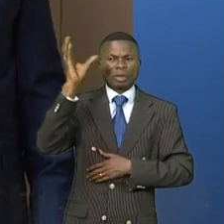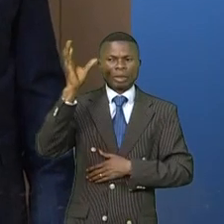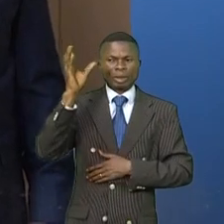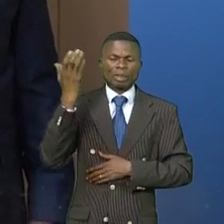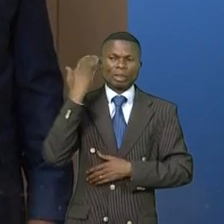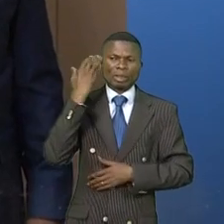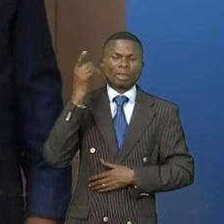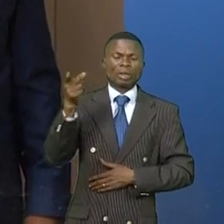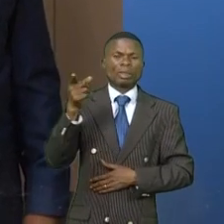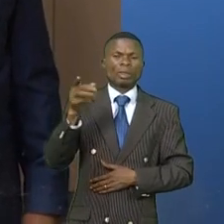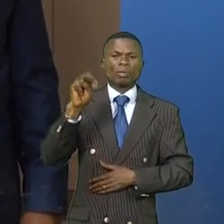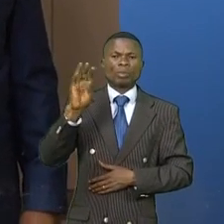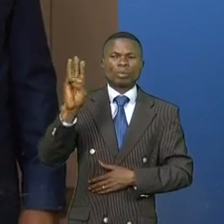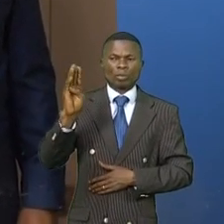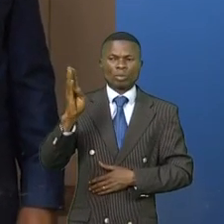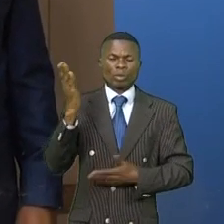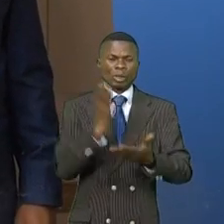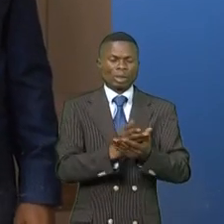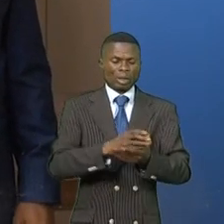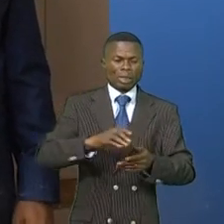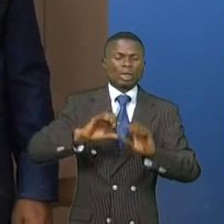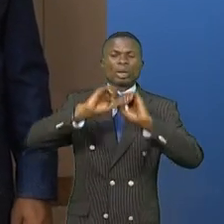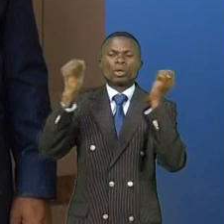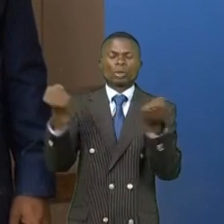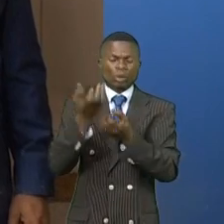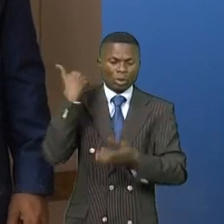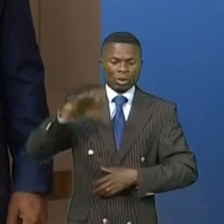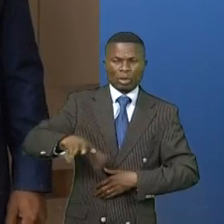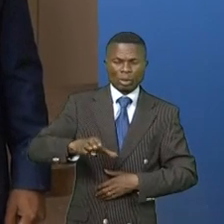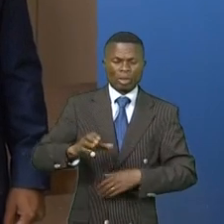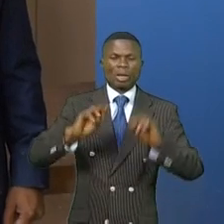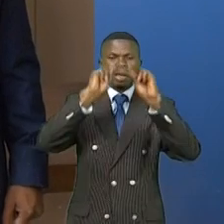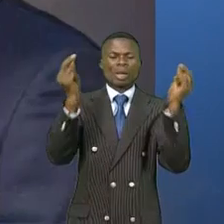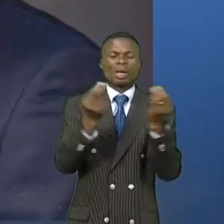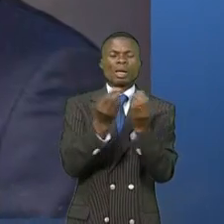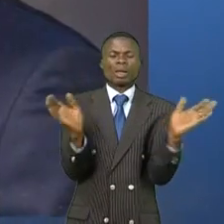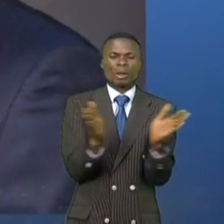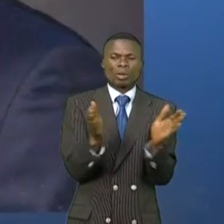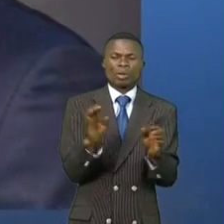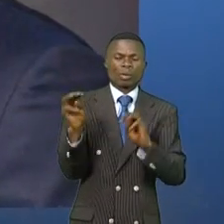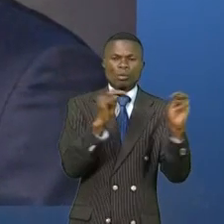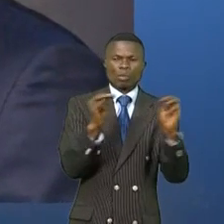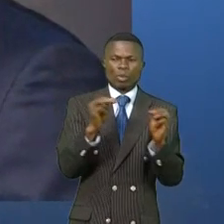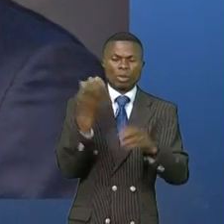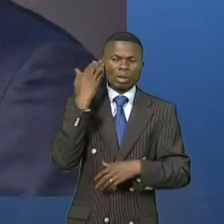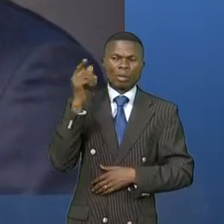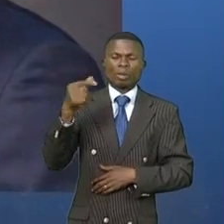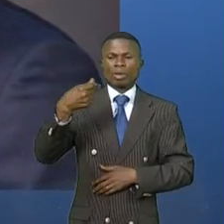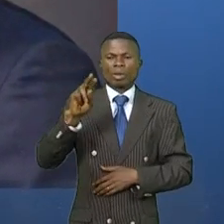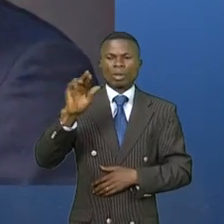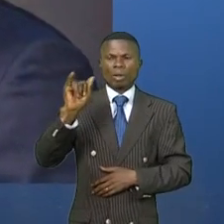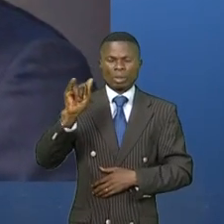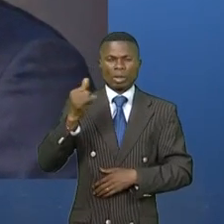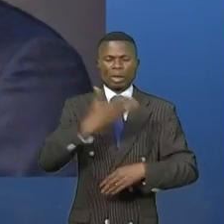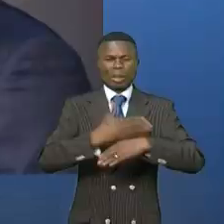Eustache Mwandi Mumbembe quitte les ressources hydrauliques pour les petites et moyennes entreprises. Guy Luando Mboyo arrive à